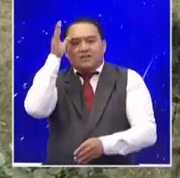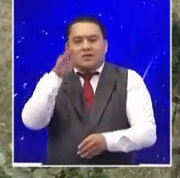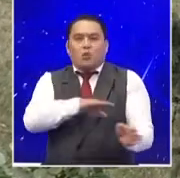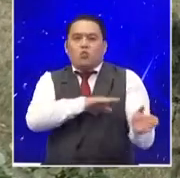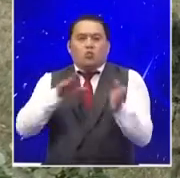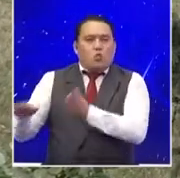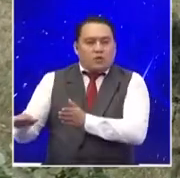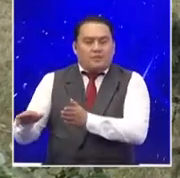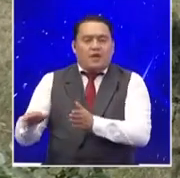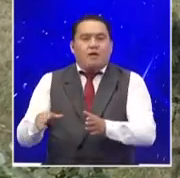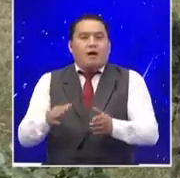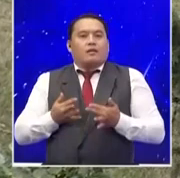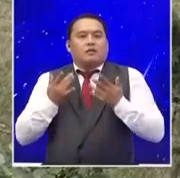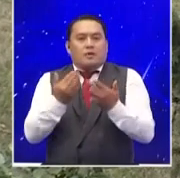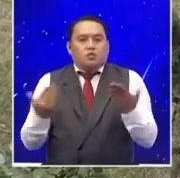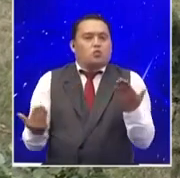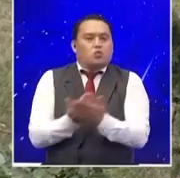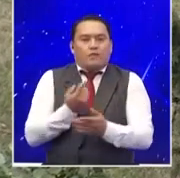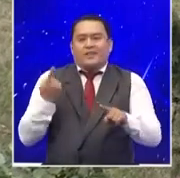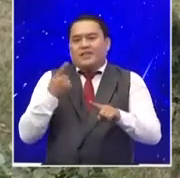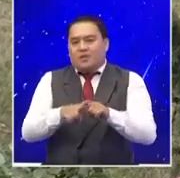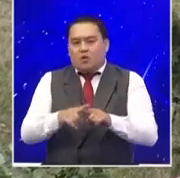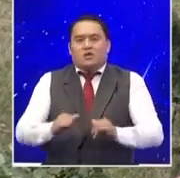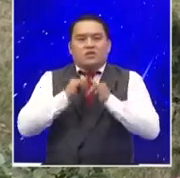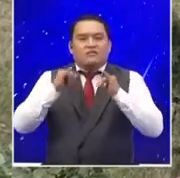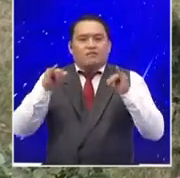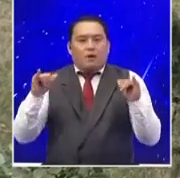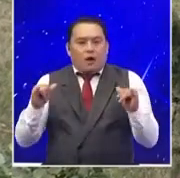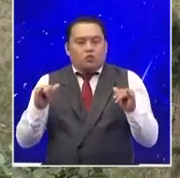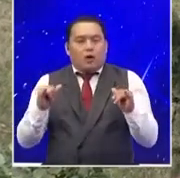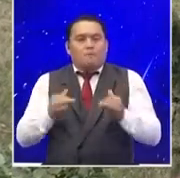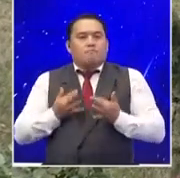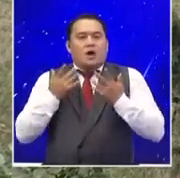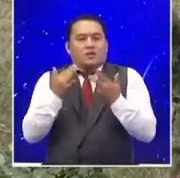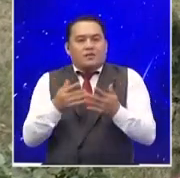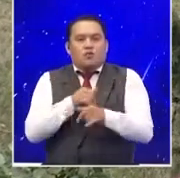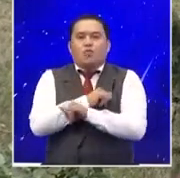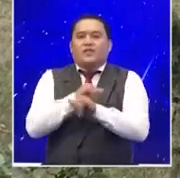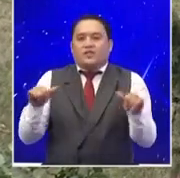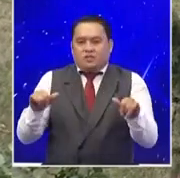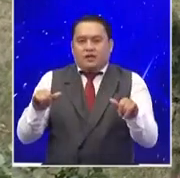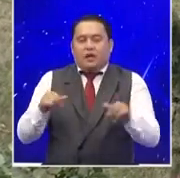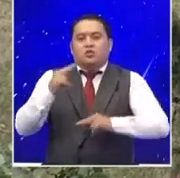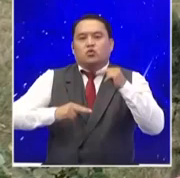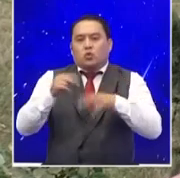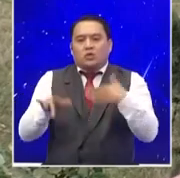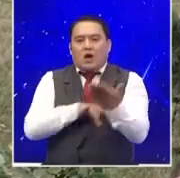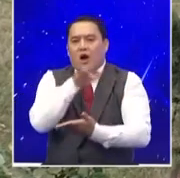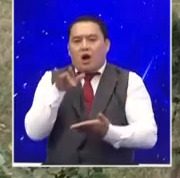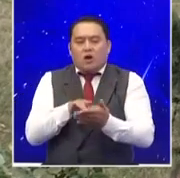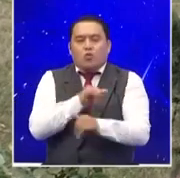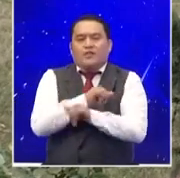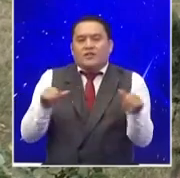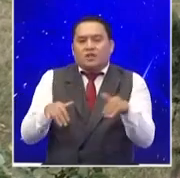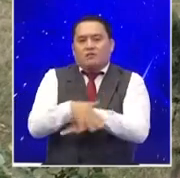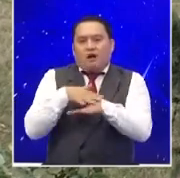уходит. И требуются новые технологии, развиваются, потребности растут, строятся города, растет